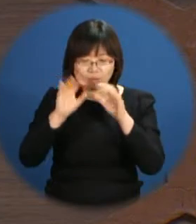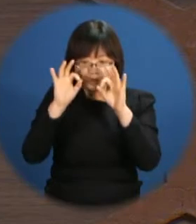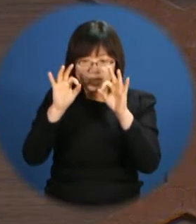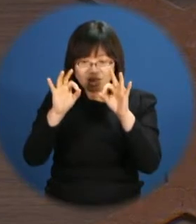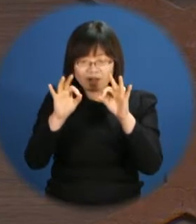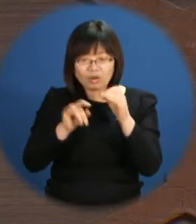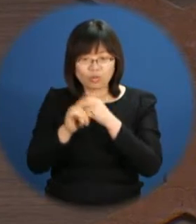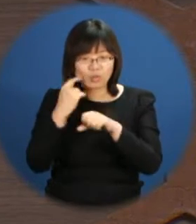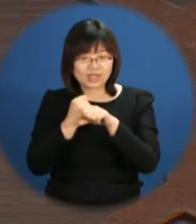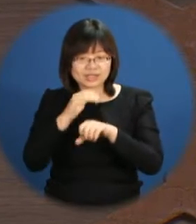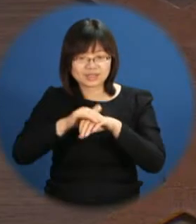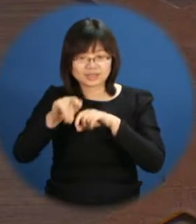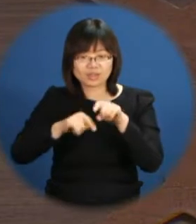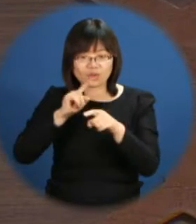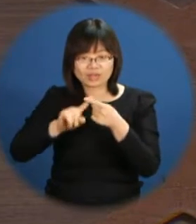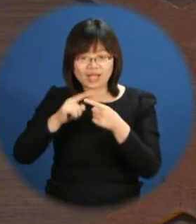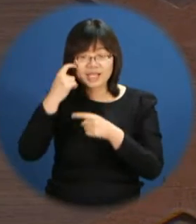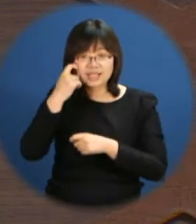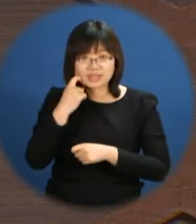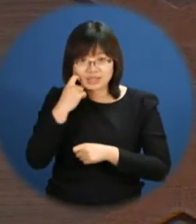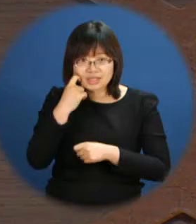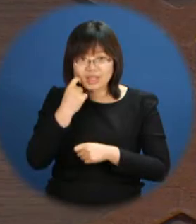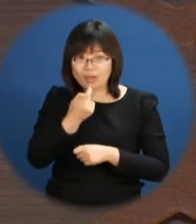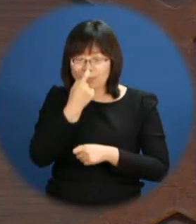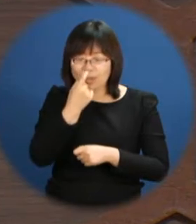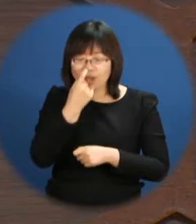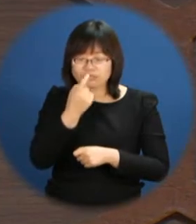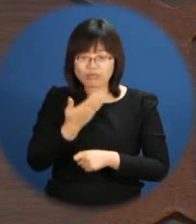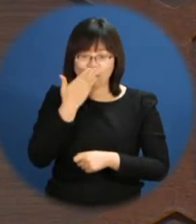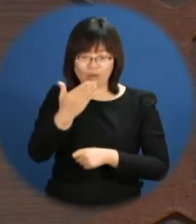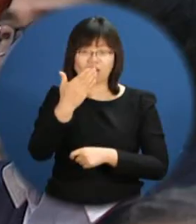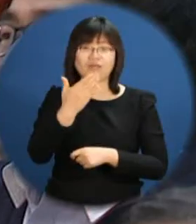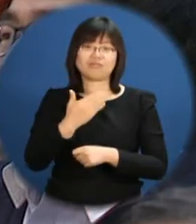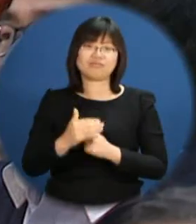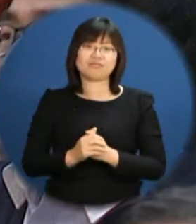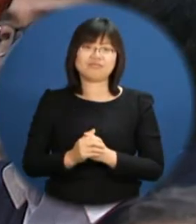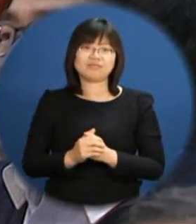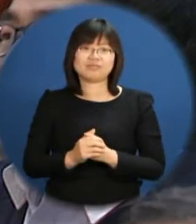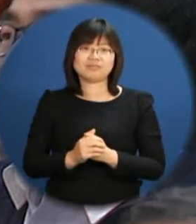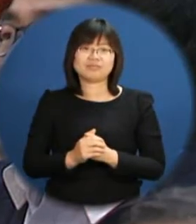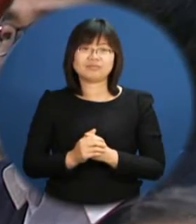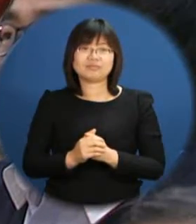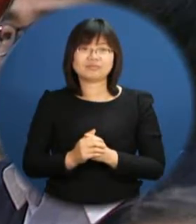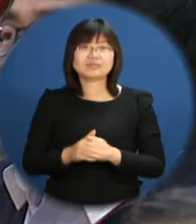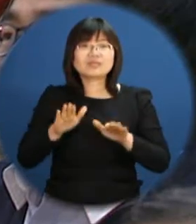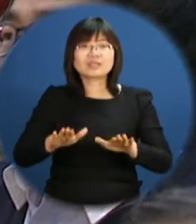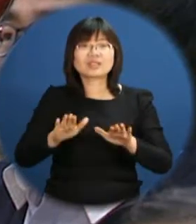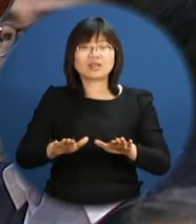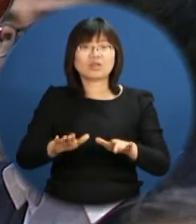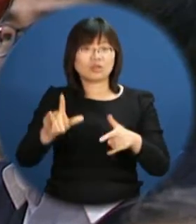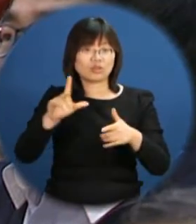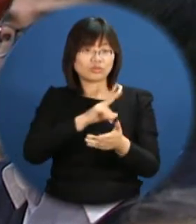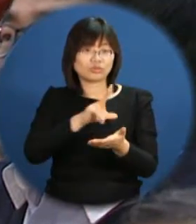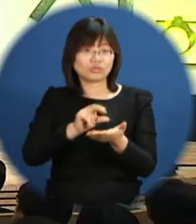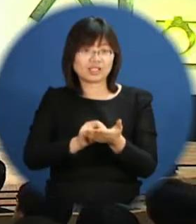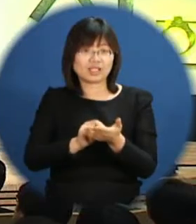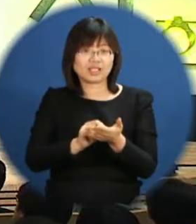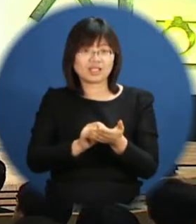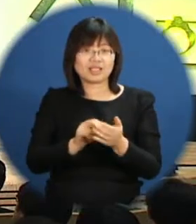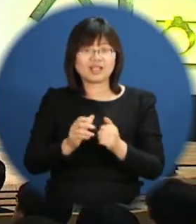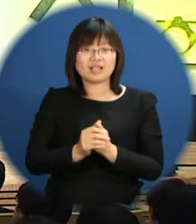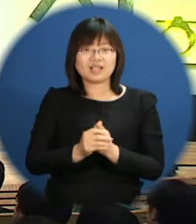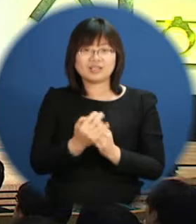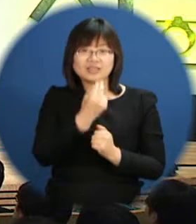과학의 실천에 대한 느낌을 배우는 것이 가능하다고 봅니다 자 그럼 오늘의 주제는 제가 산